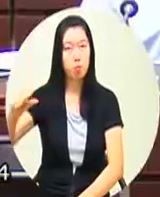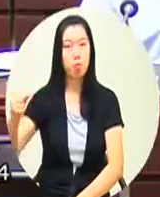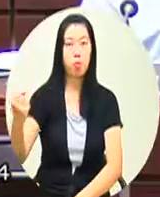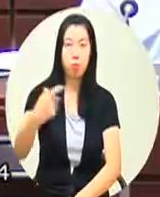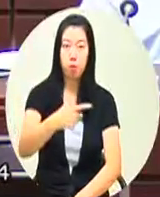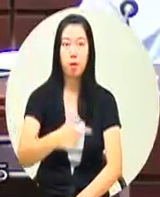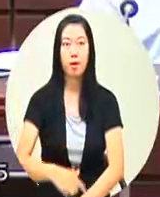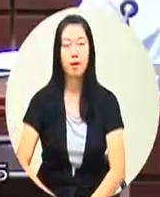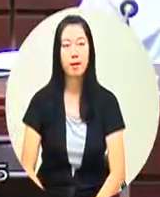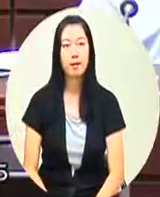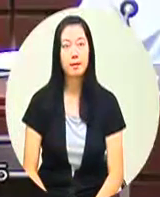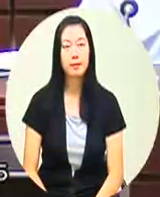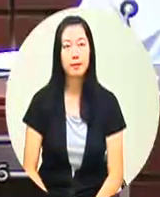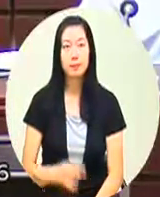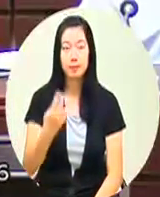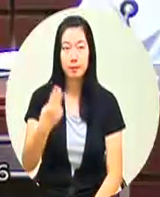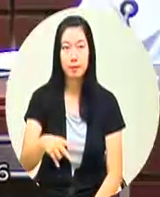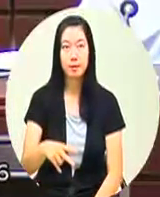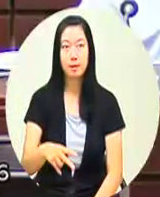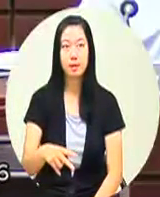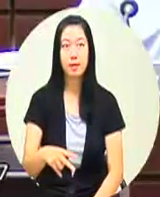0.25公顷哦。那么还有就